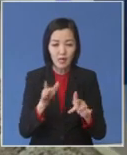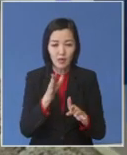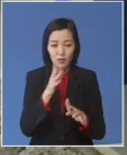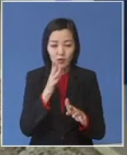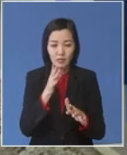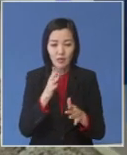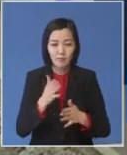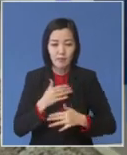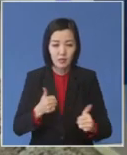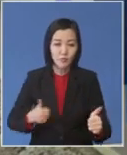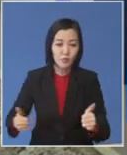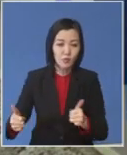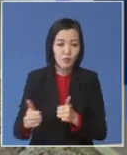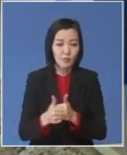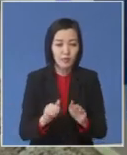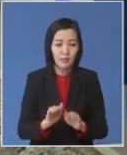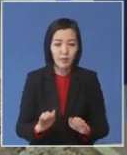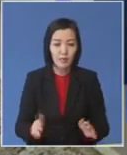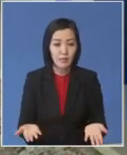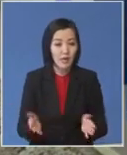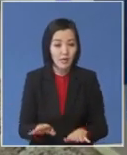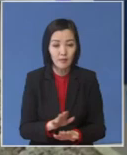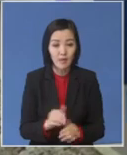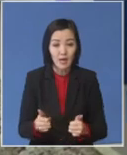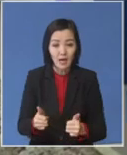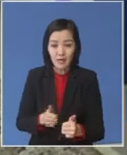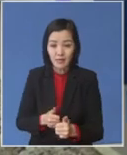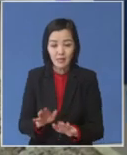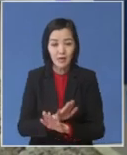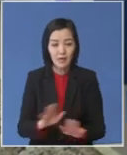озып бара жатқан шәкірттерімізден қалып қалмай, сол шәкірттерімізді